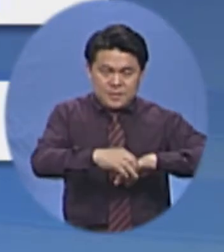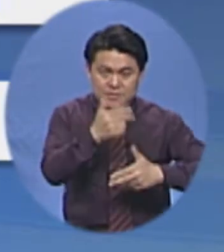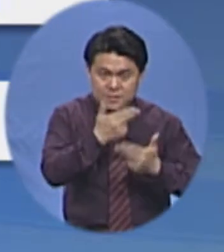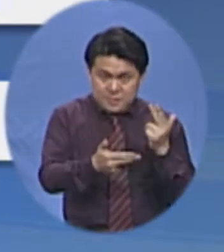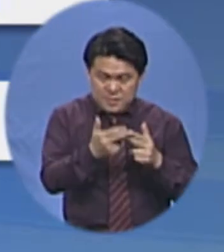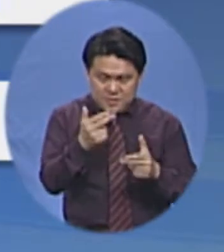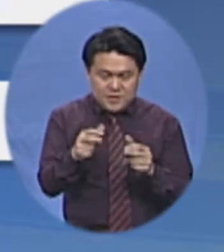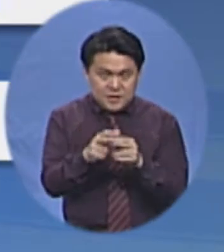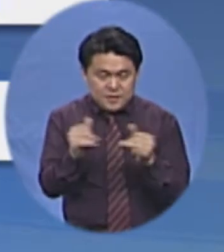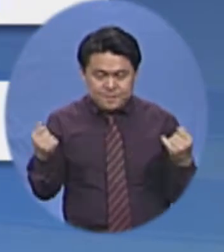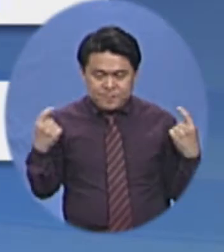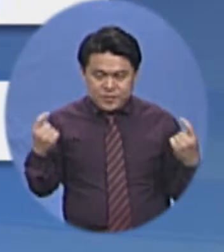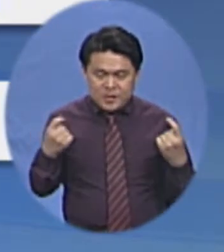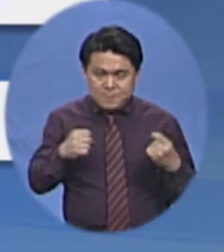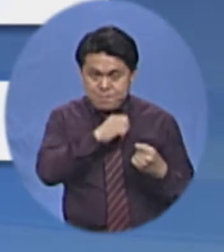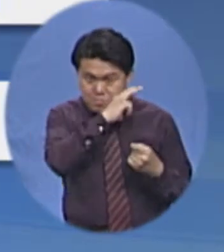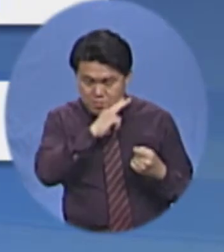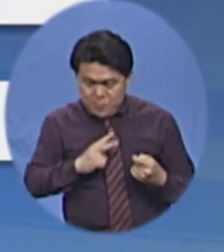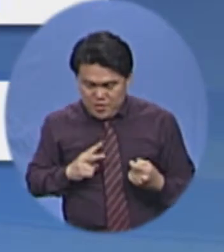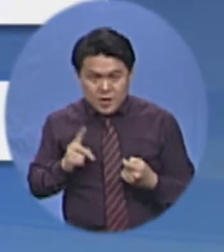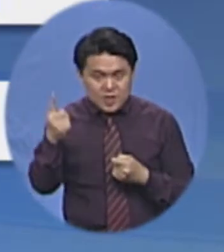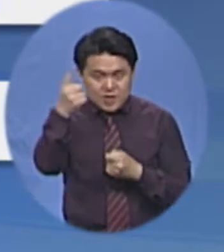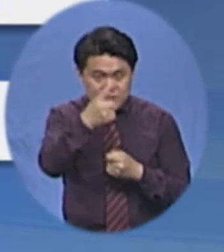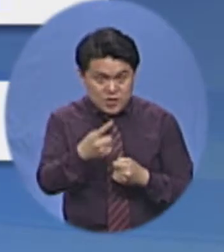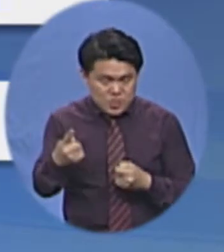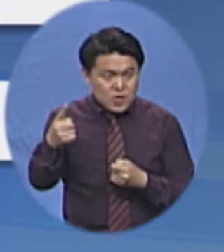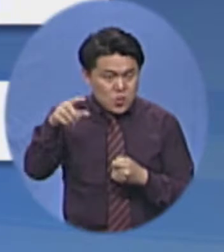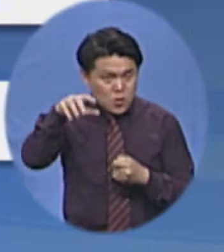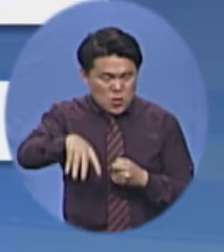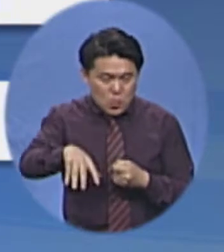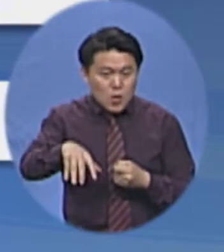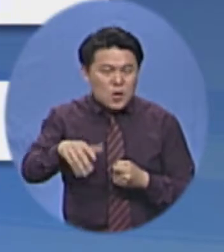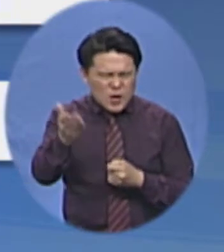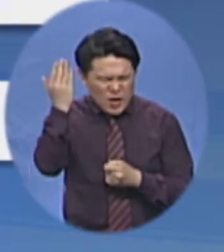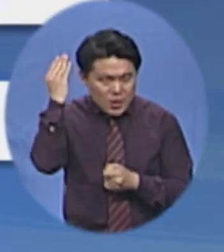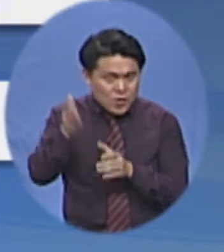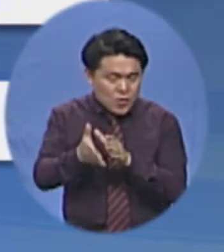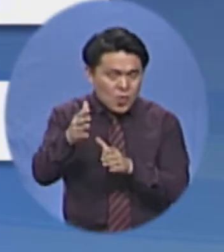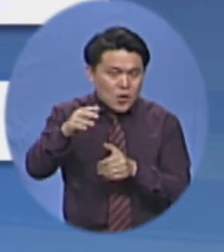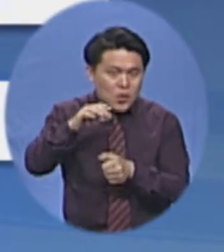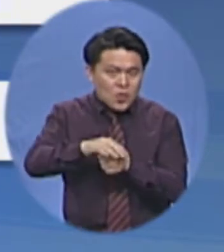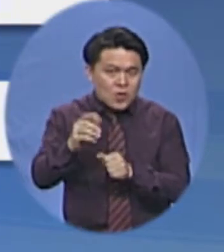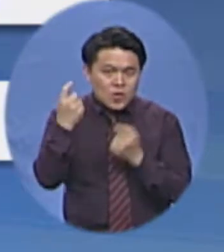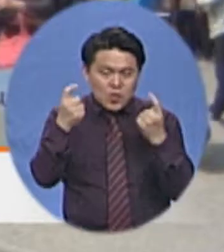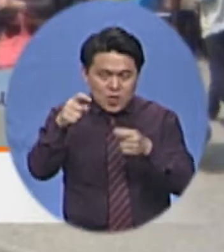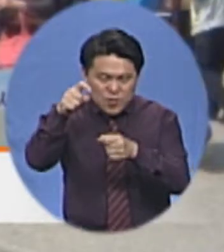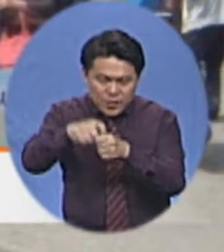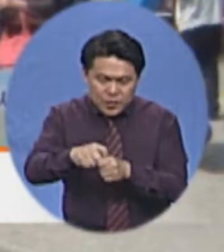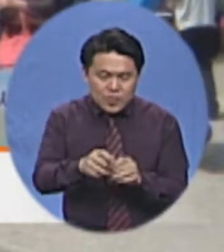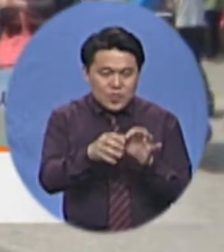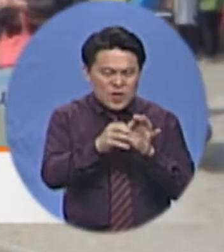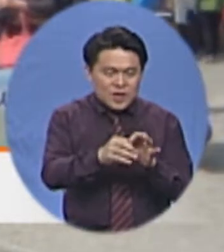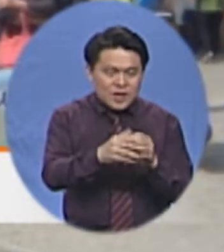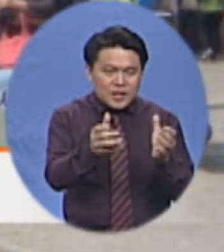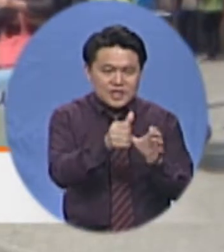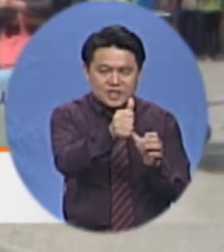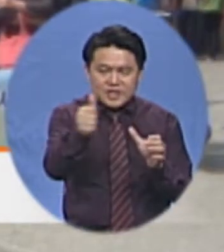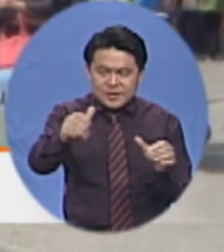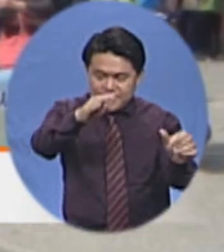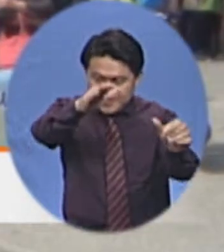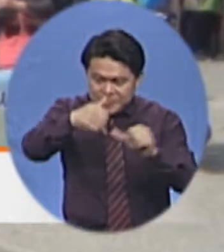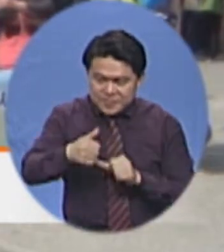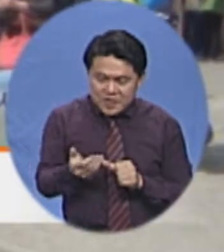경북지체장애인협회가 장애인이 여행하기 편한 천년고도 경주 여행을 위해 전국 장애인 관련 단체장을 초청해 경주시